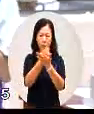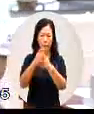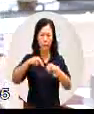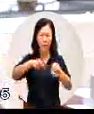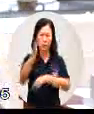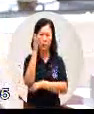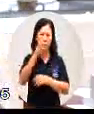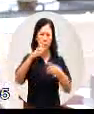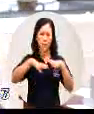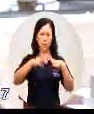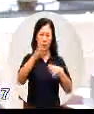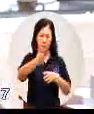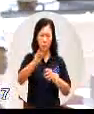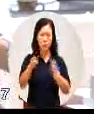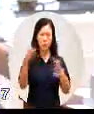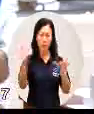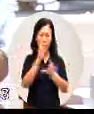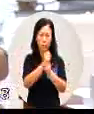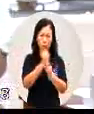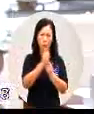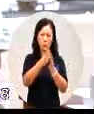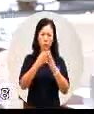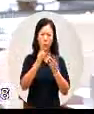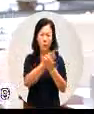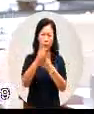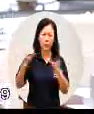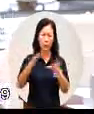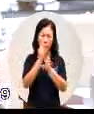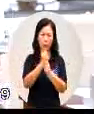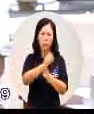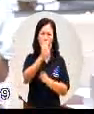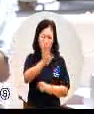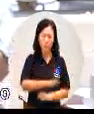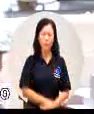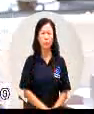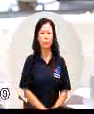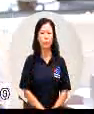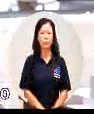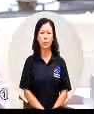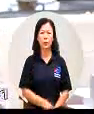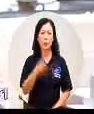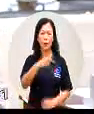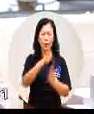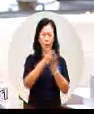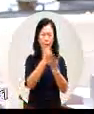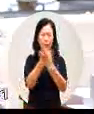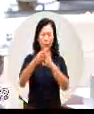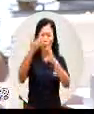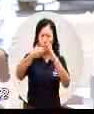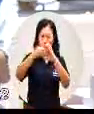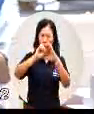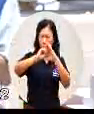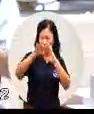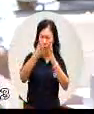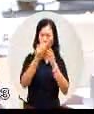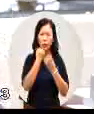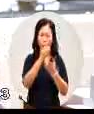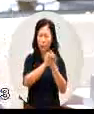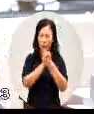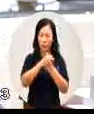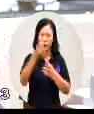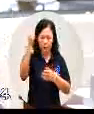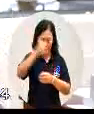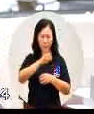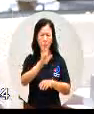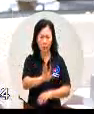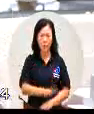长、议会的同仁哦，黄柏林议员等等的，我们各位新闻界的朋友，各位市民乡亲，大家早。